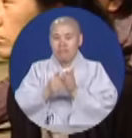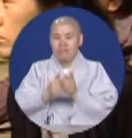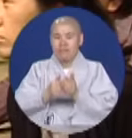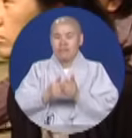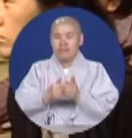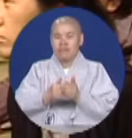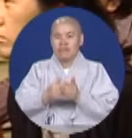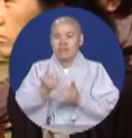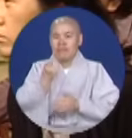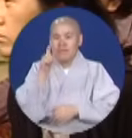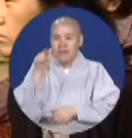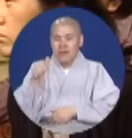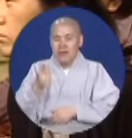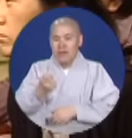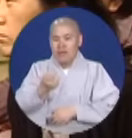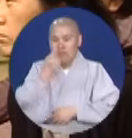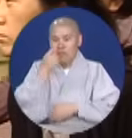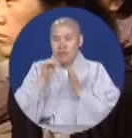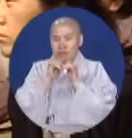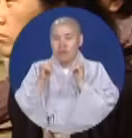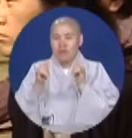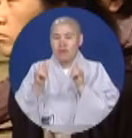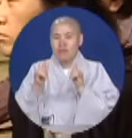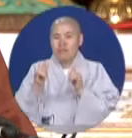그럼 학을 하는 사람은 뭐냐?